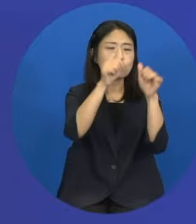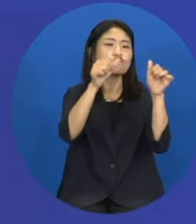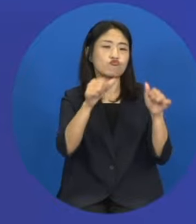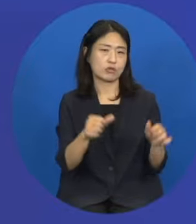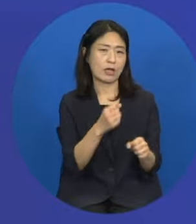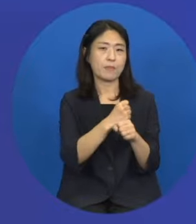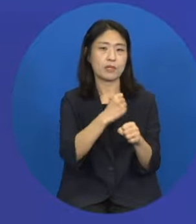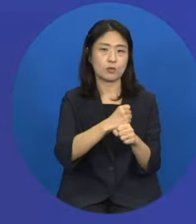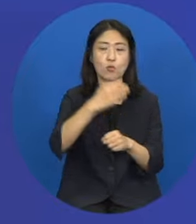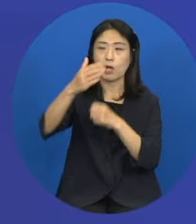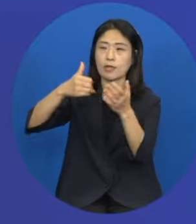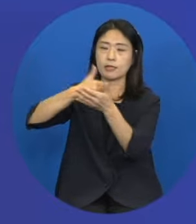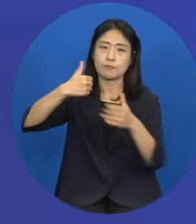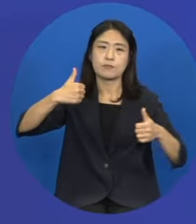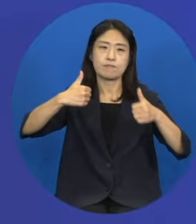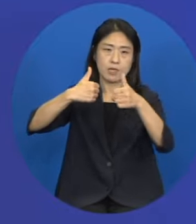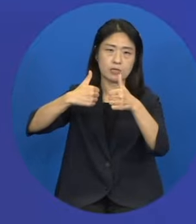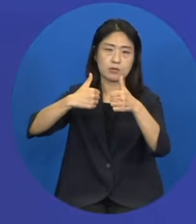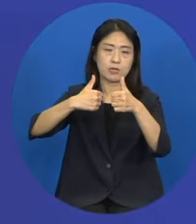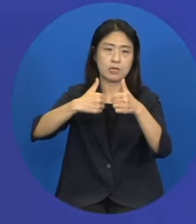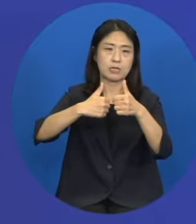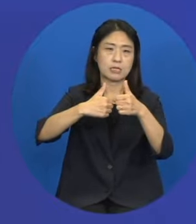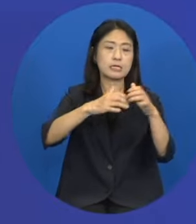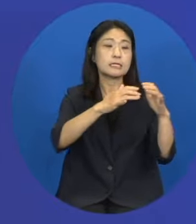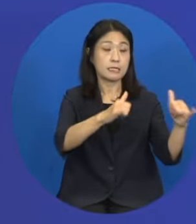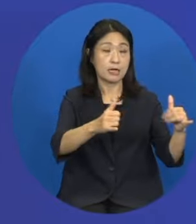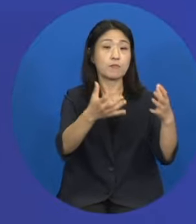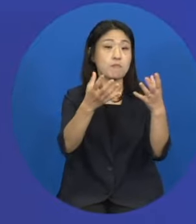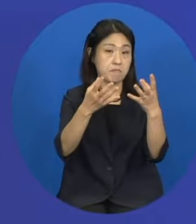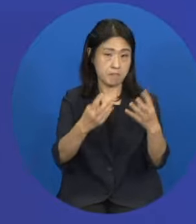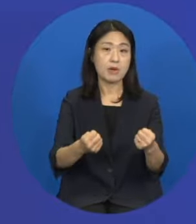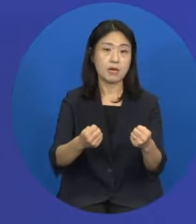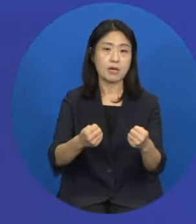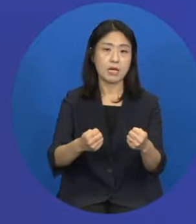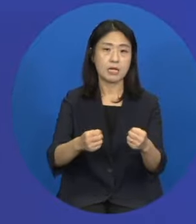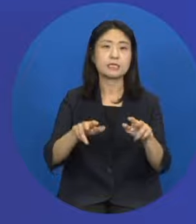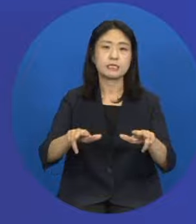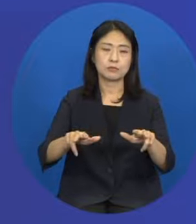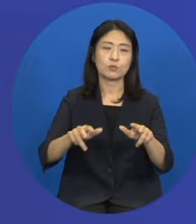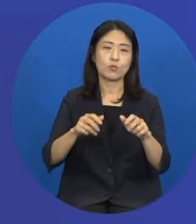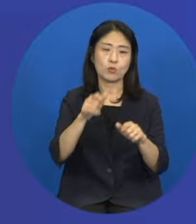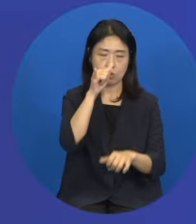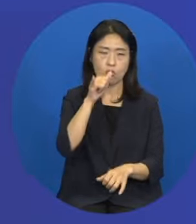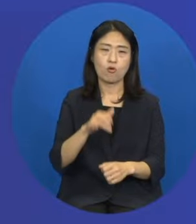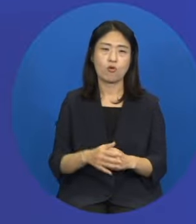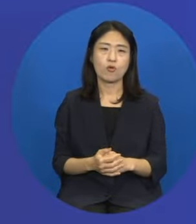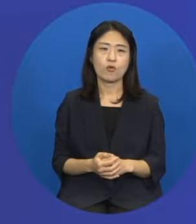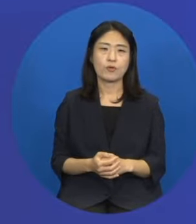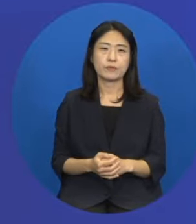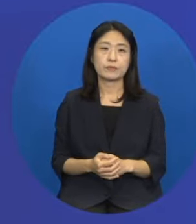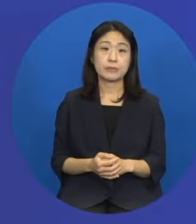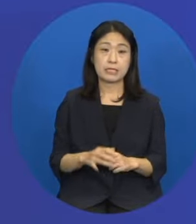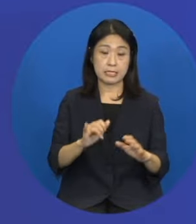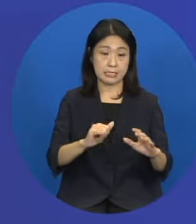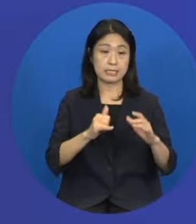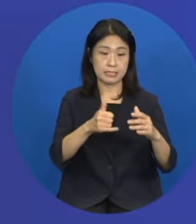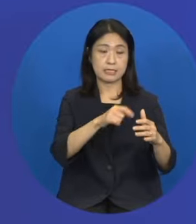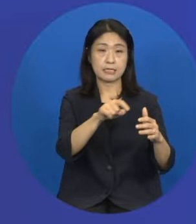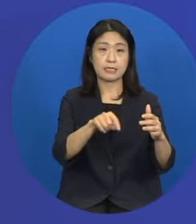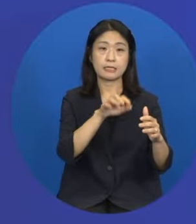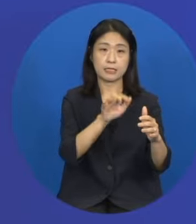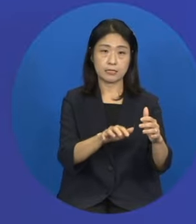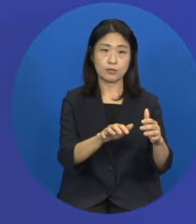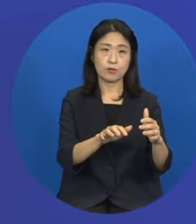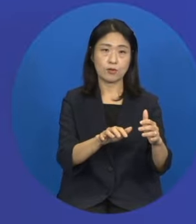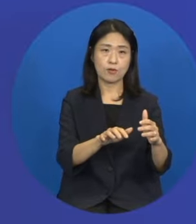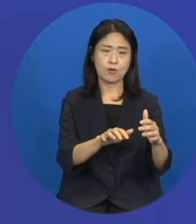하나님을 대적한 무리들이 있어 왔고 지금도 존재합니다. 이러한 세상에 강한